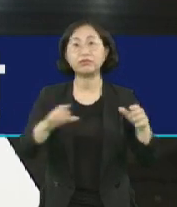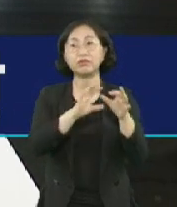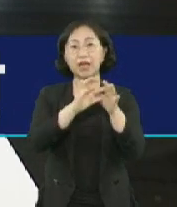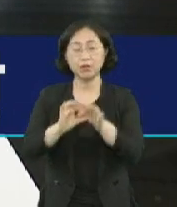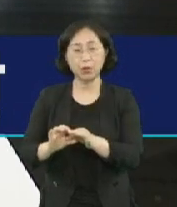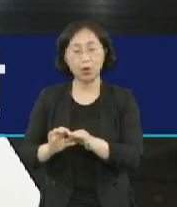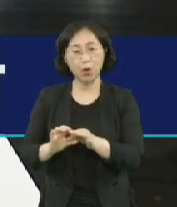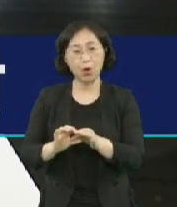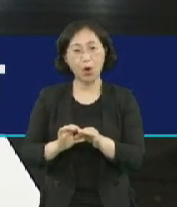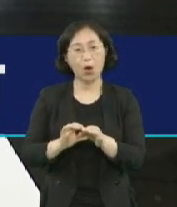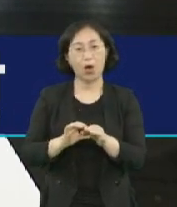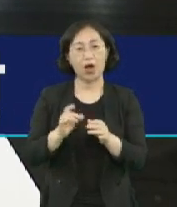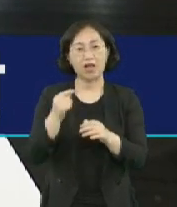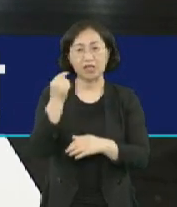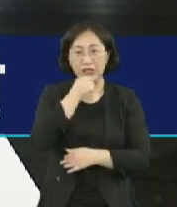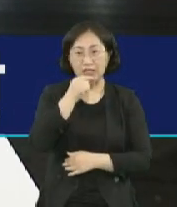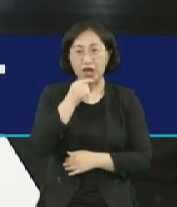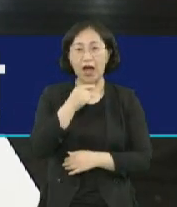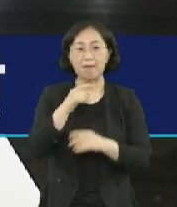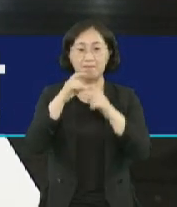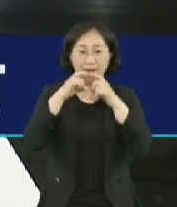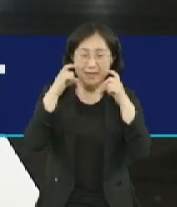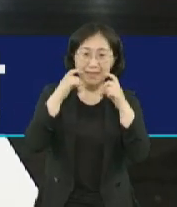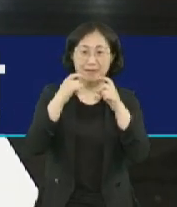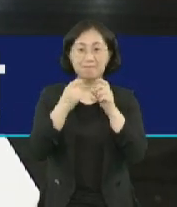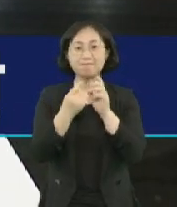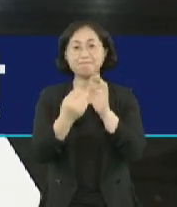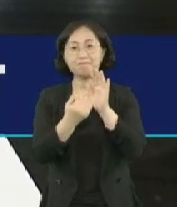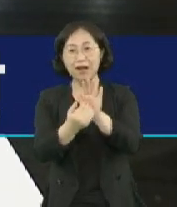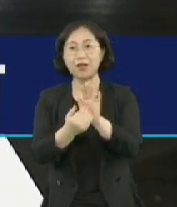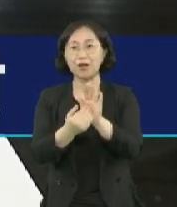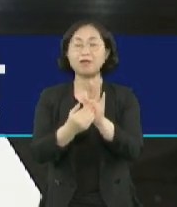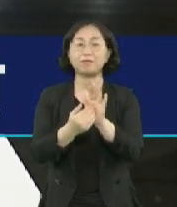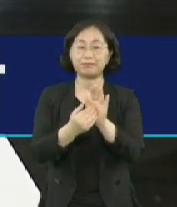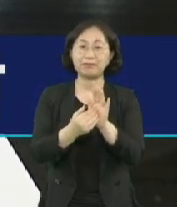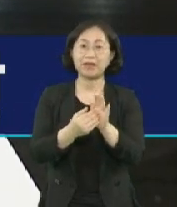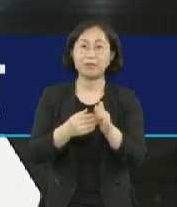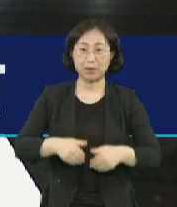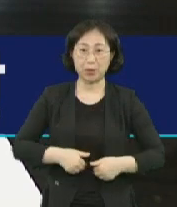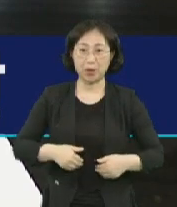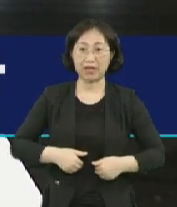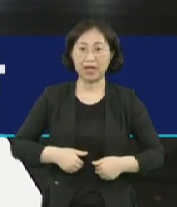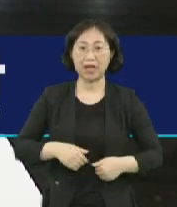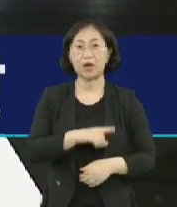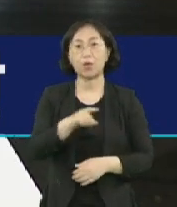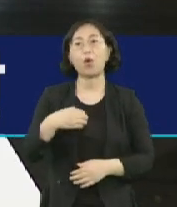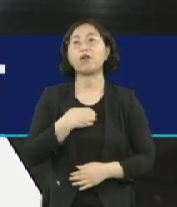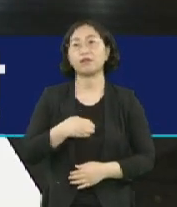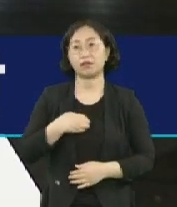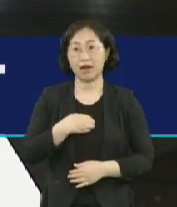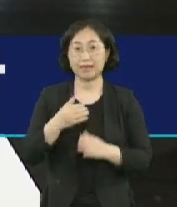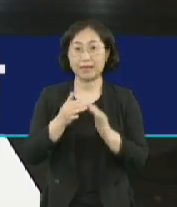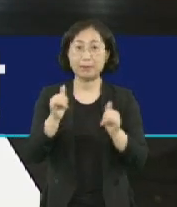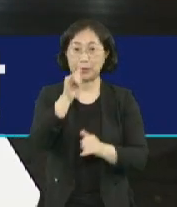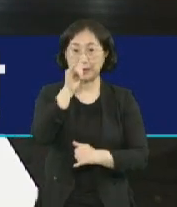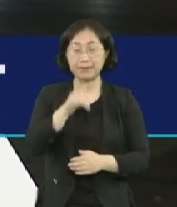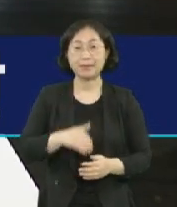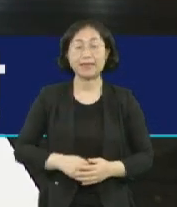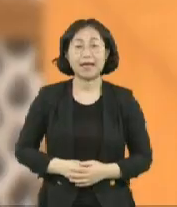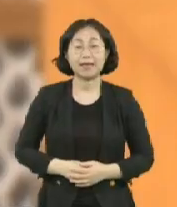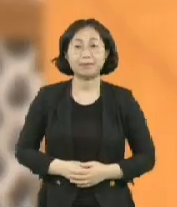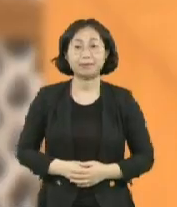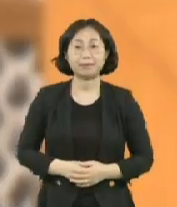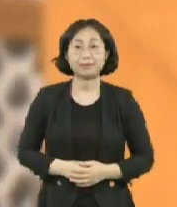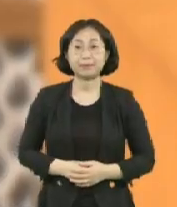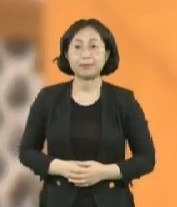있어서 더욱 철저한 방역수칙 준수와 거리두기 완화 조치를 걱정하는 목소리가 커지고 있습니다. 유재희 기자입니다.